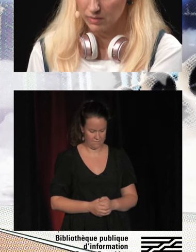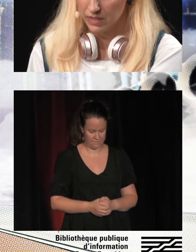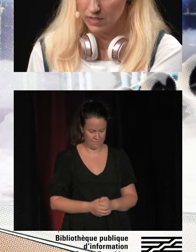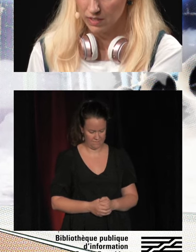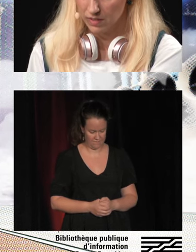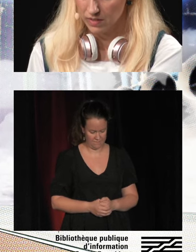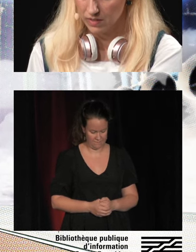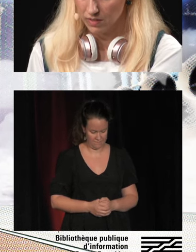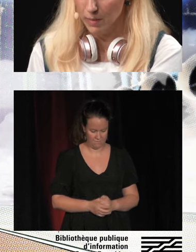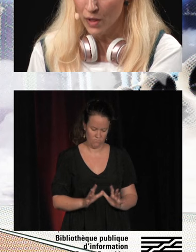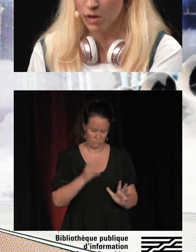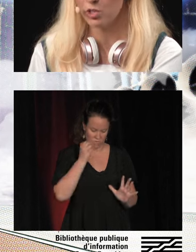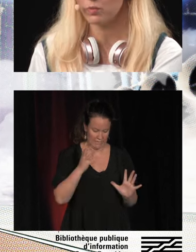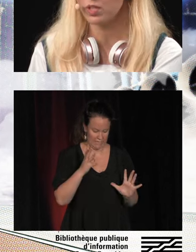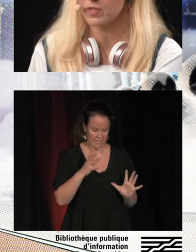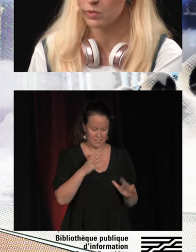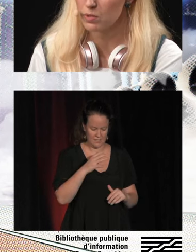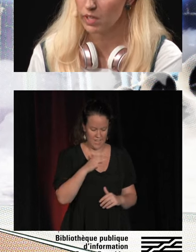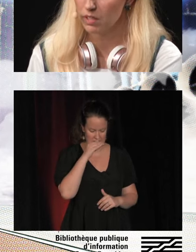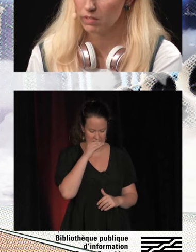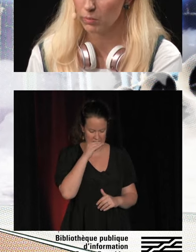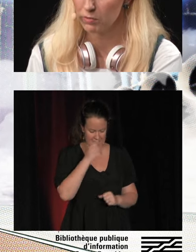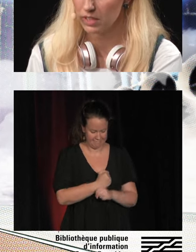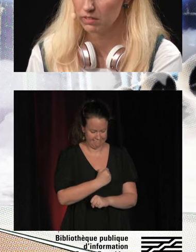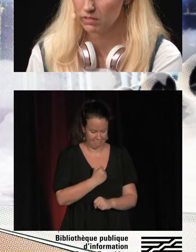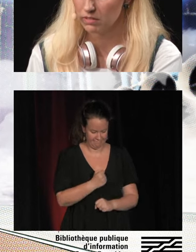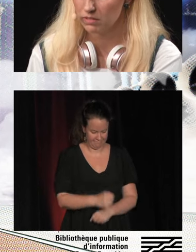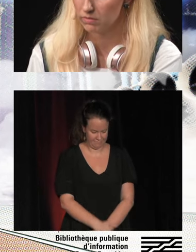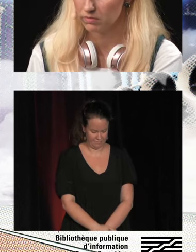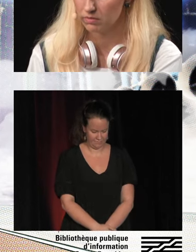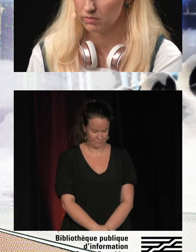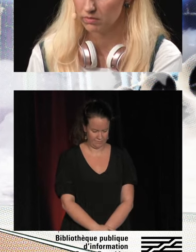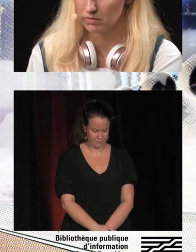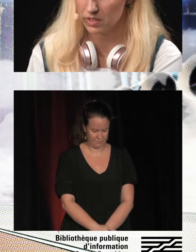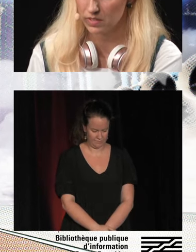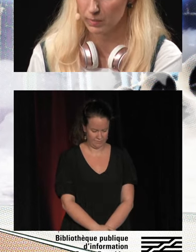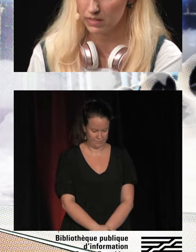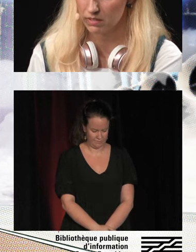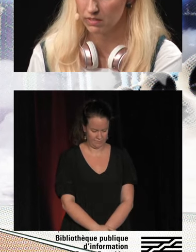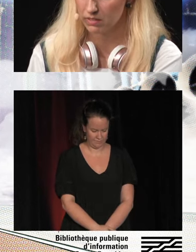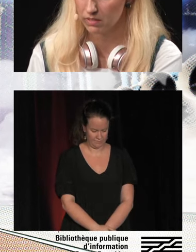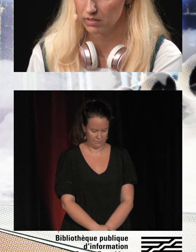Ok, merci. Oh ben non, mais Jarmou, t'es pas sérieuse. Bon enfin.